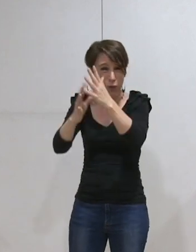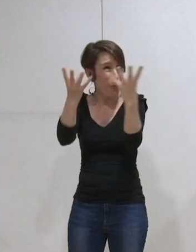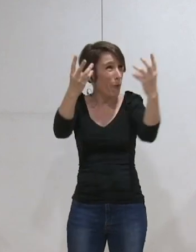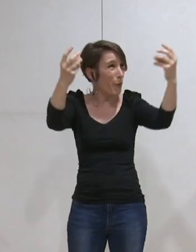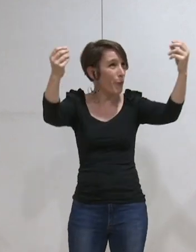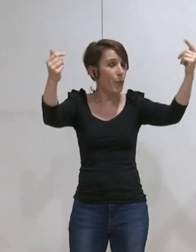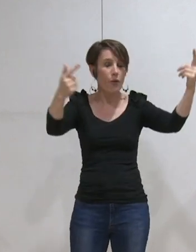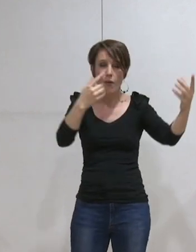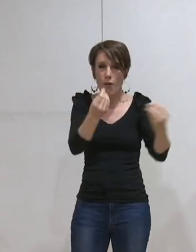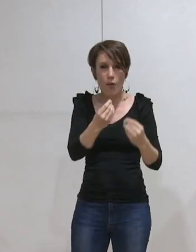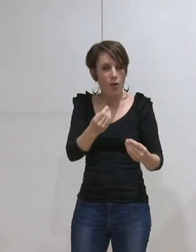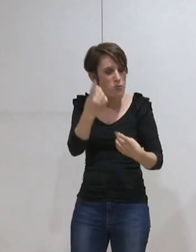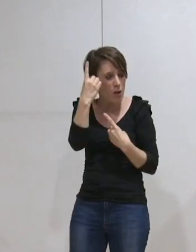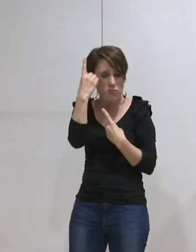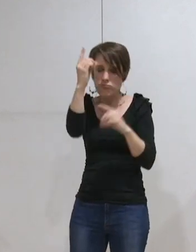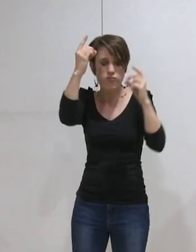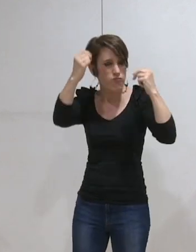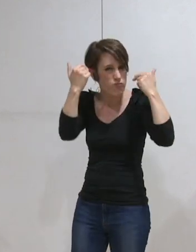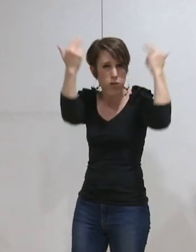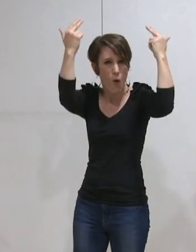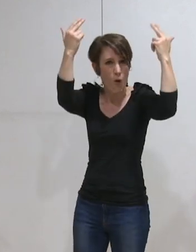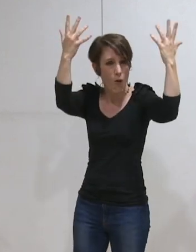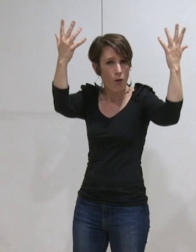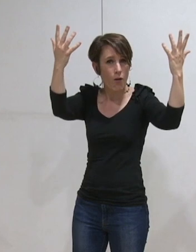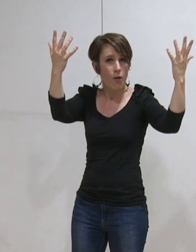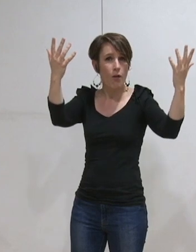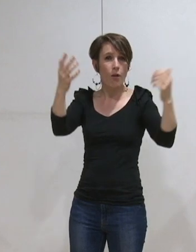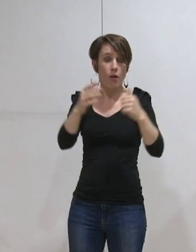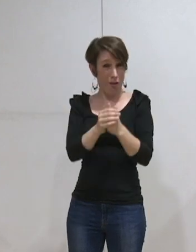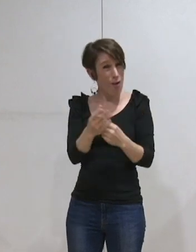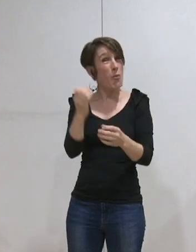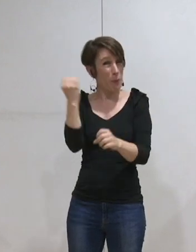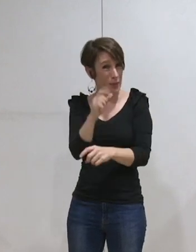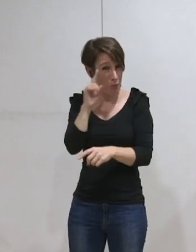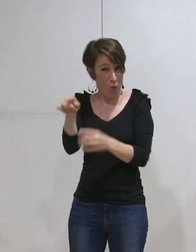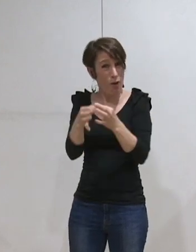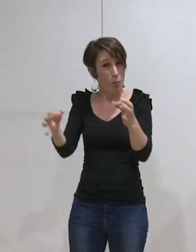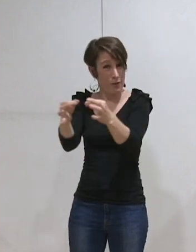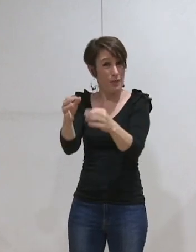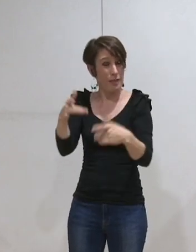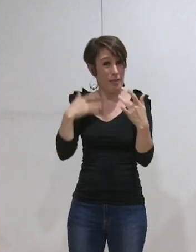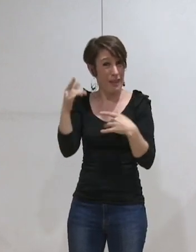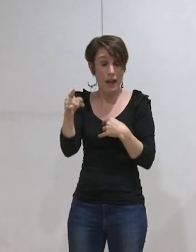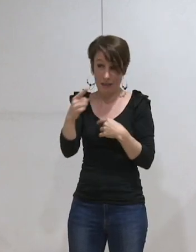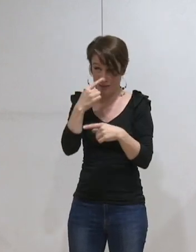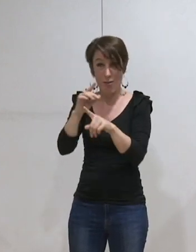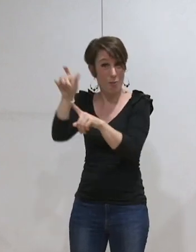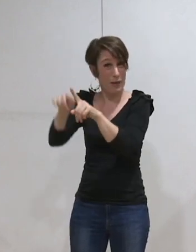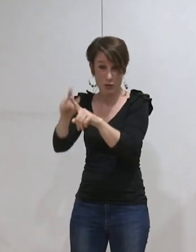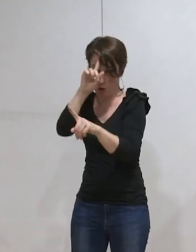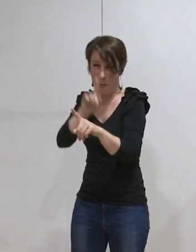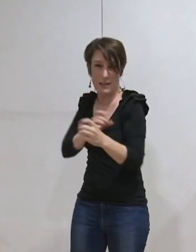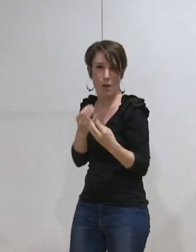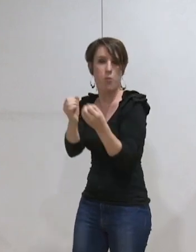comme c'est avéré pour le théâtre Prémol et la condamnation a été forte claire unanime